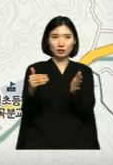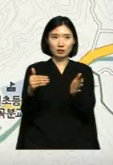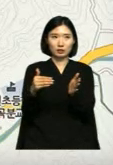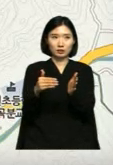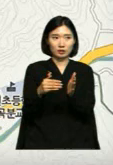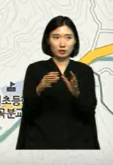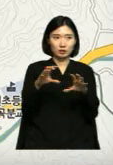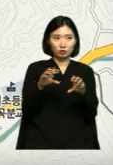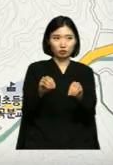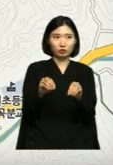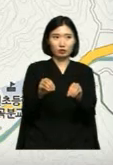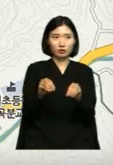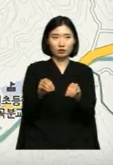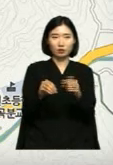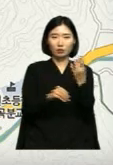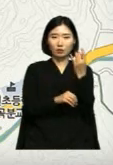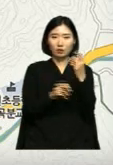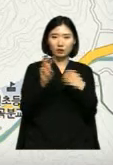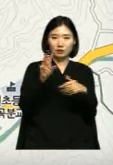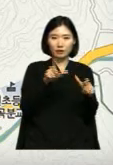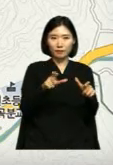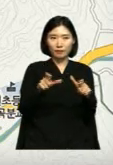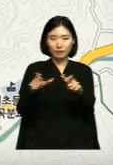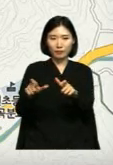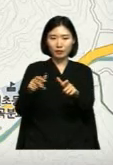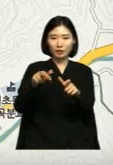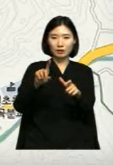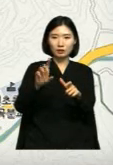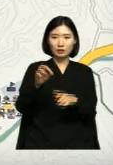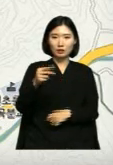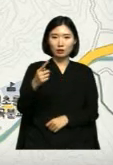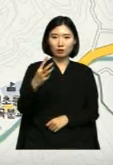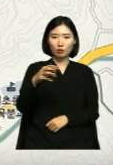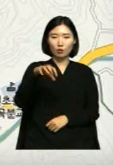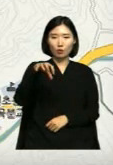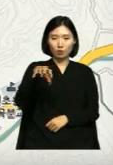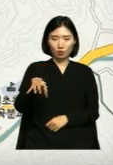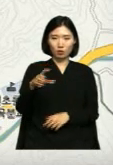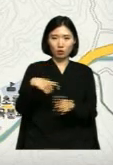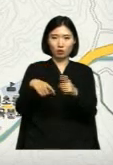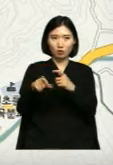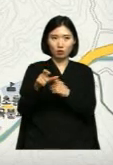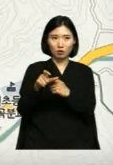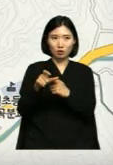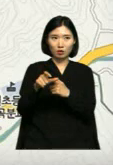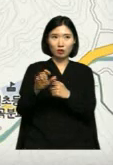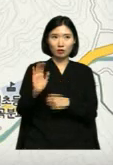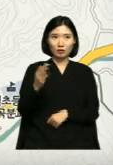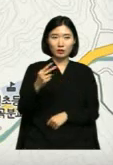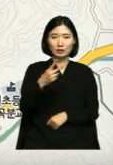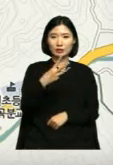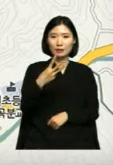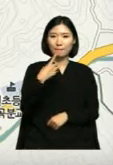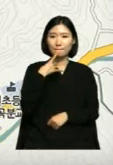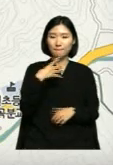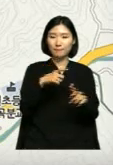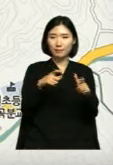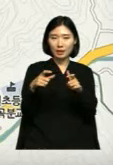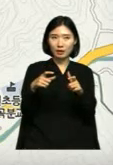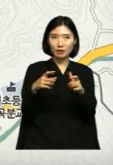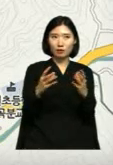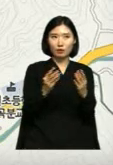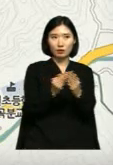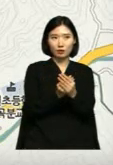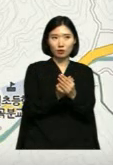계획은 3개 구역이지만 장돌 마을이 추가되면서 2, 3구역만 완료됐습니다. 주민들이